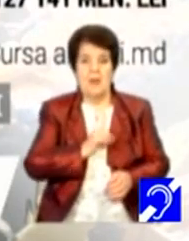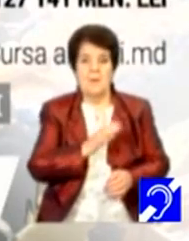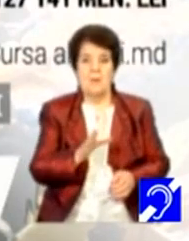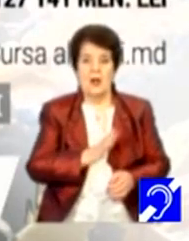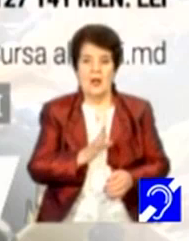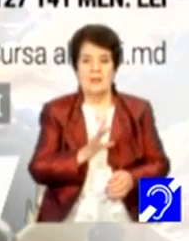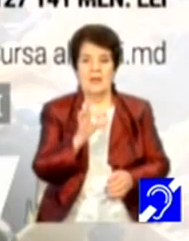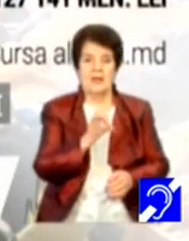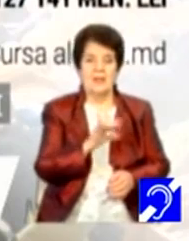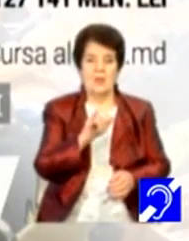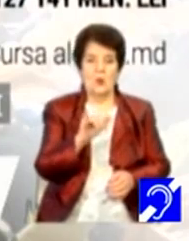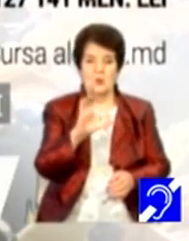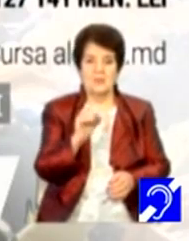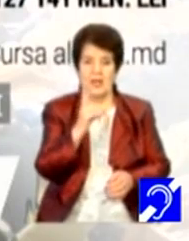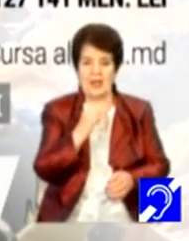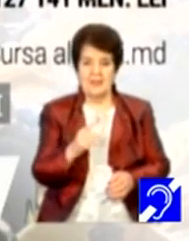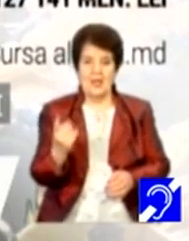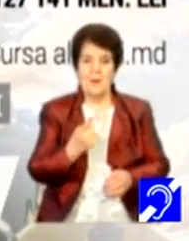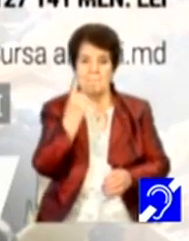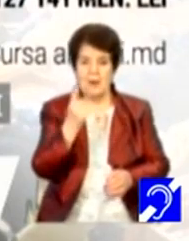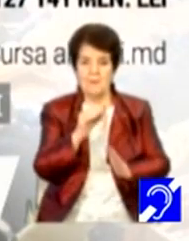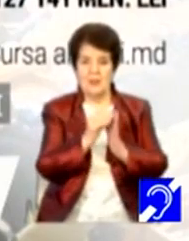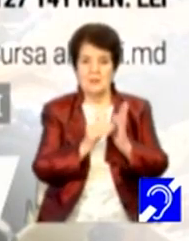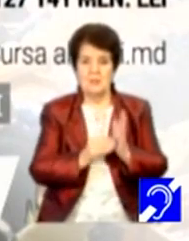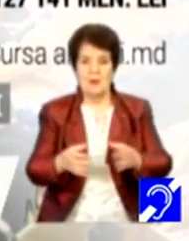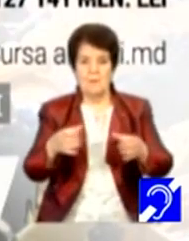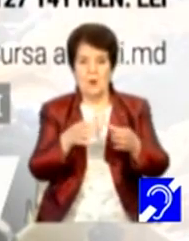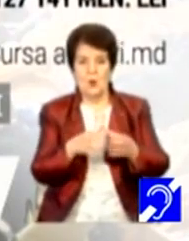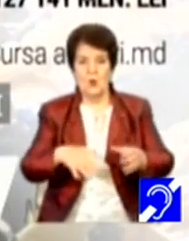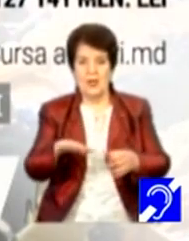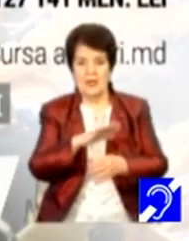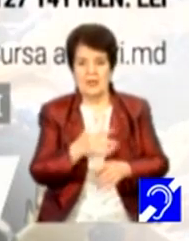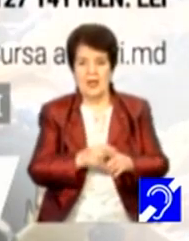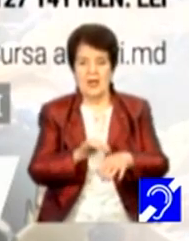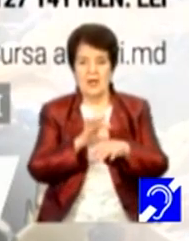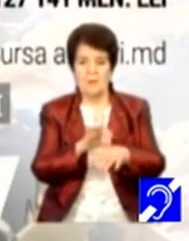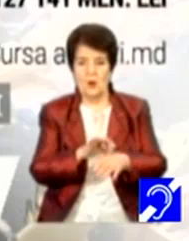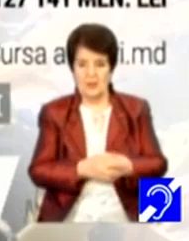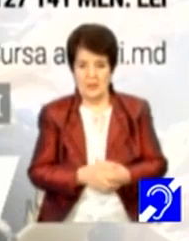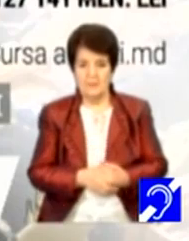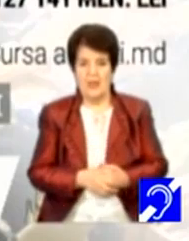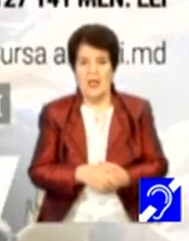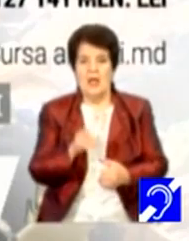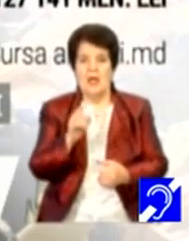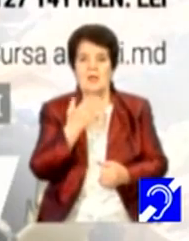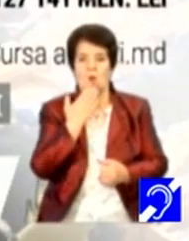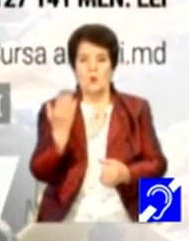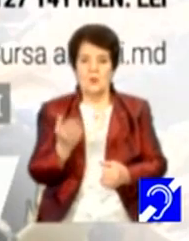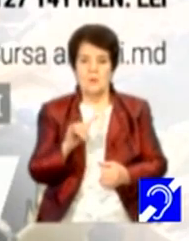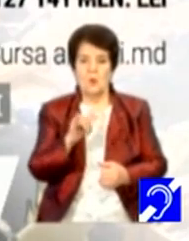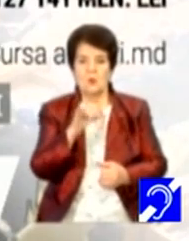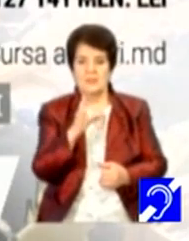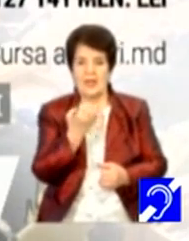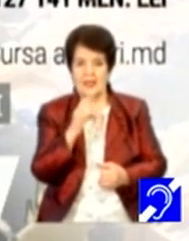candidați urmează Renato Usatăi, primul de pe lista blocului electoral care îi poartă numele. În ultimii 2 ani